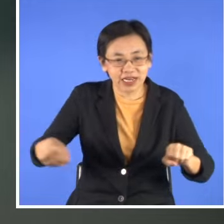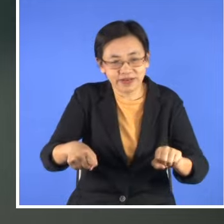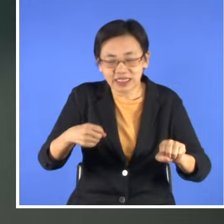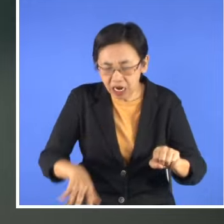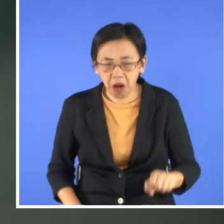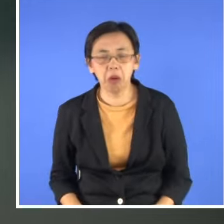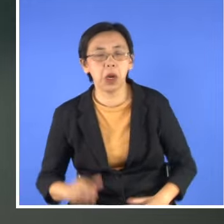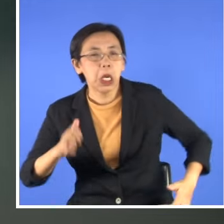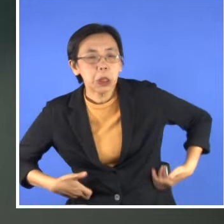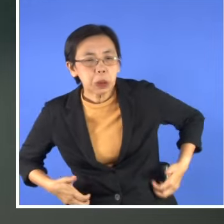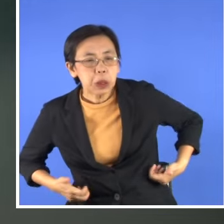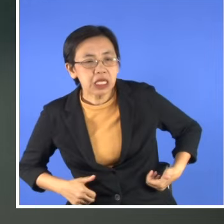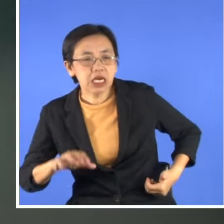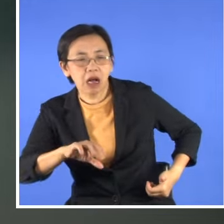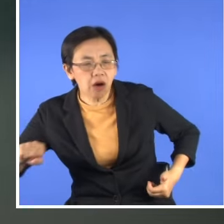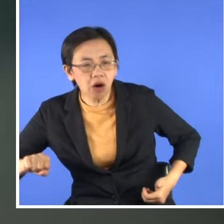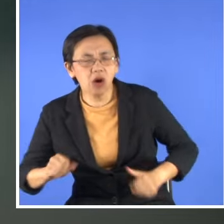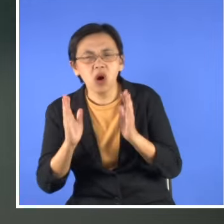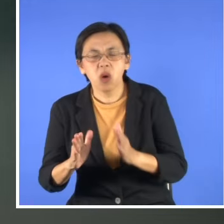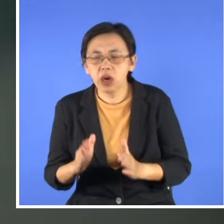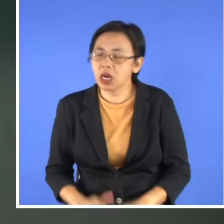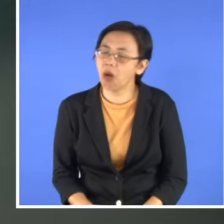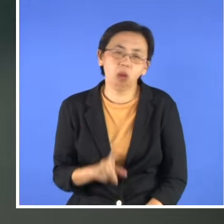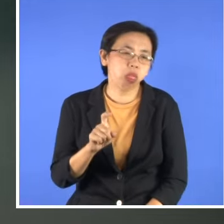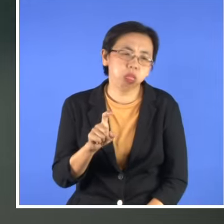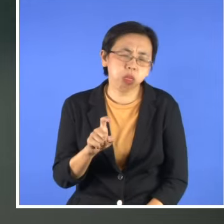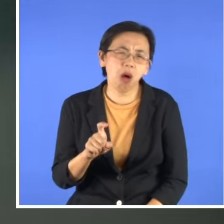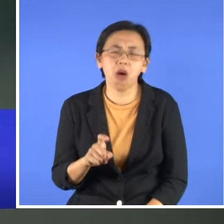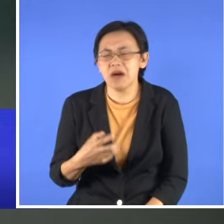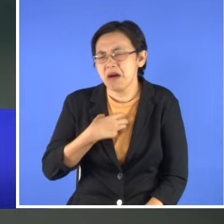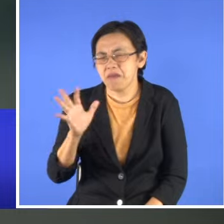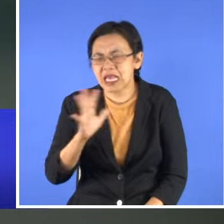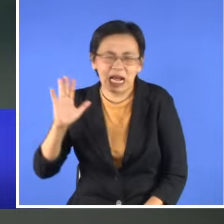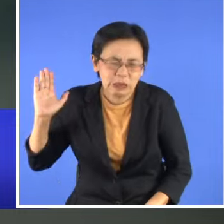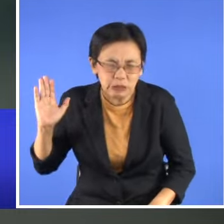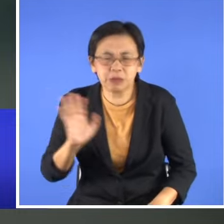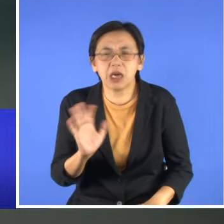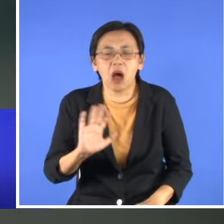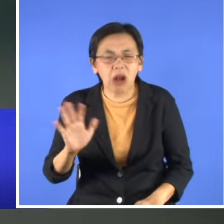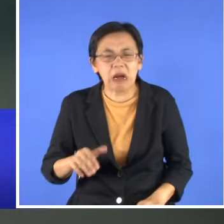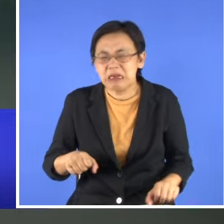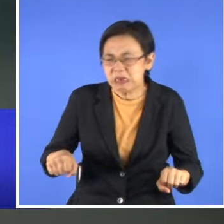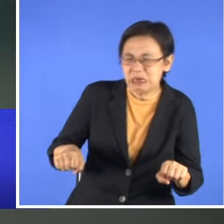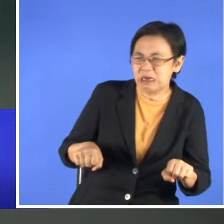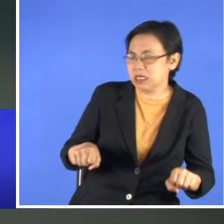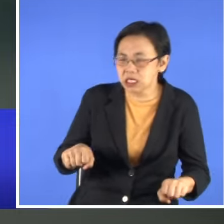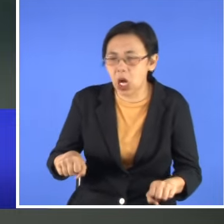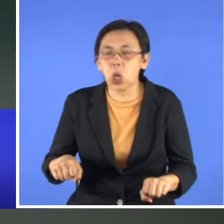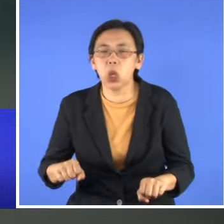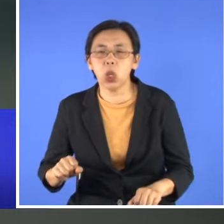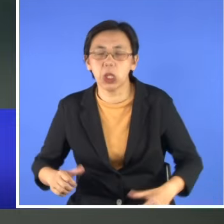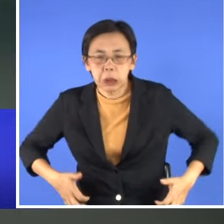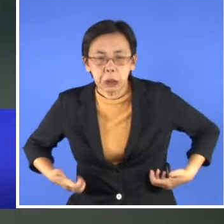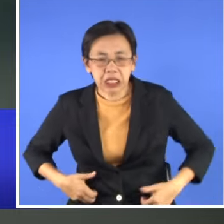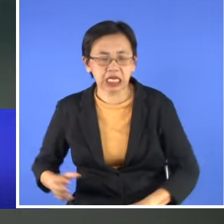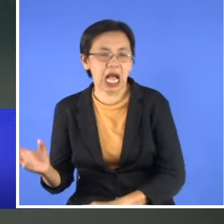เลยนักข่าวบอกแบบนี้คนเนี่ยสู้ลิงไม่ไหวคือไม่อยากจะสู้อย่างั้นเถอะเนื่องจากว่าตอนแรกก็ยื้อกันถูกลิงกัดเข้าที่บริเวณต้นแขน